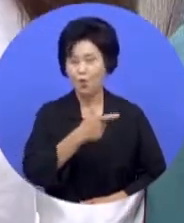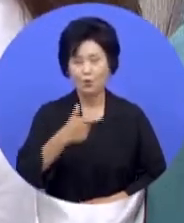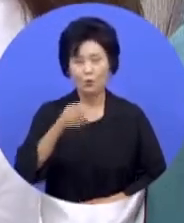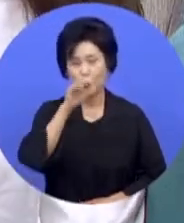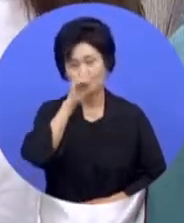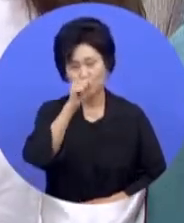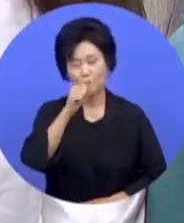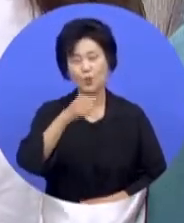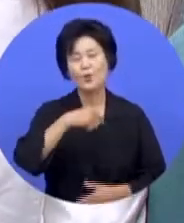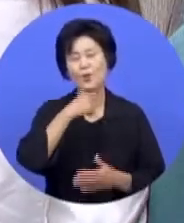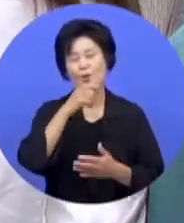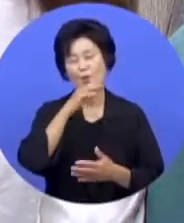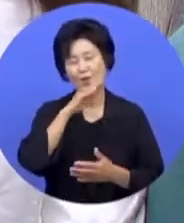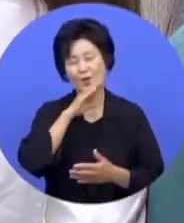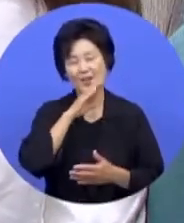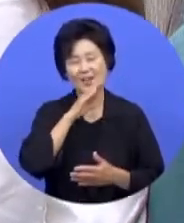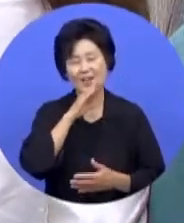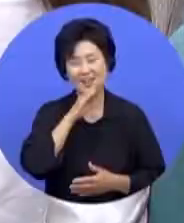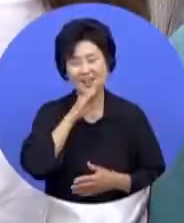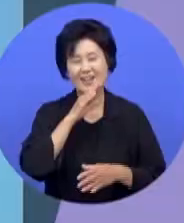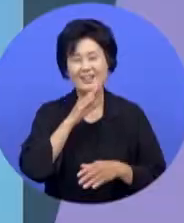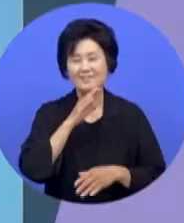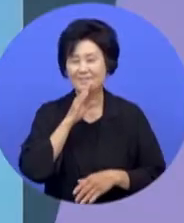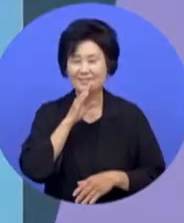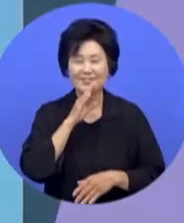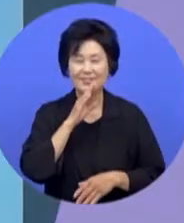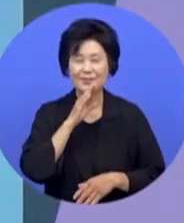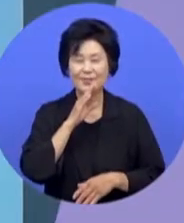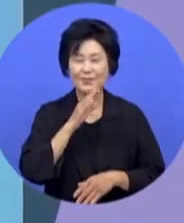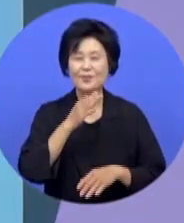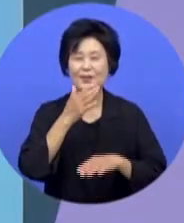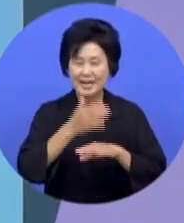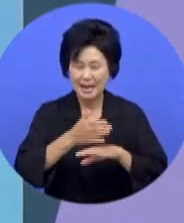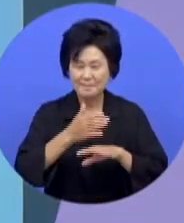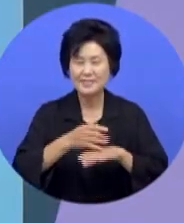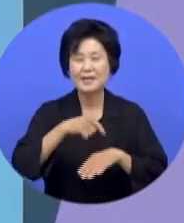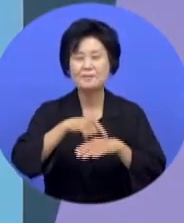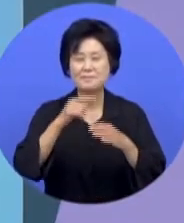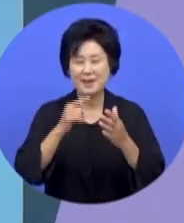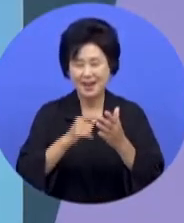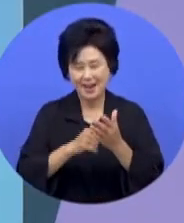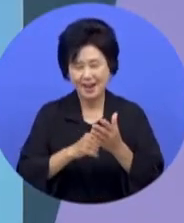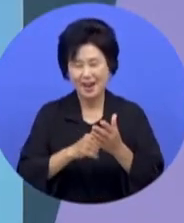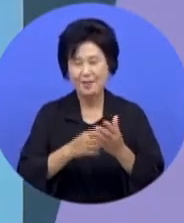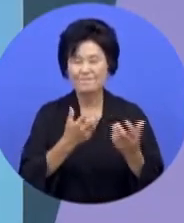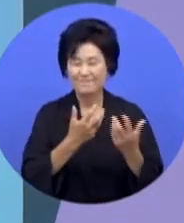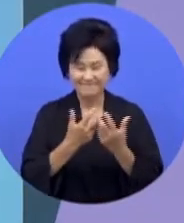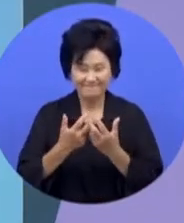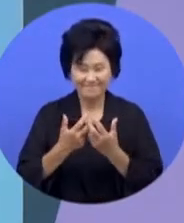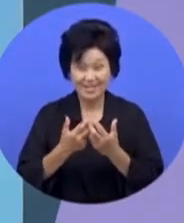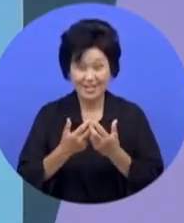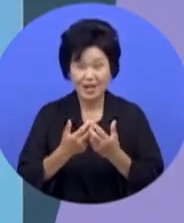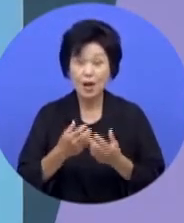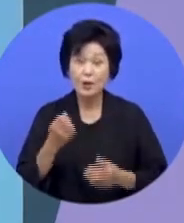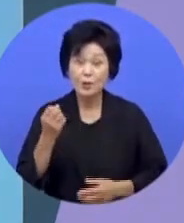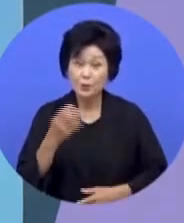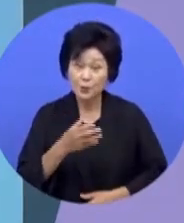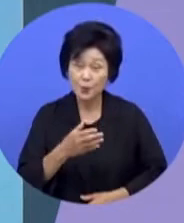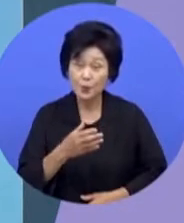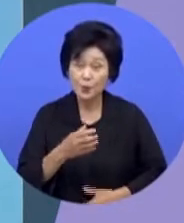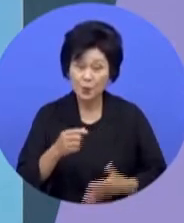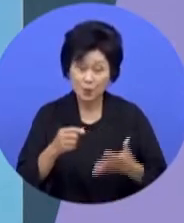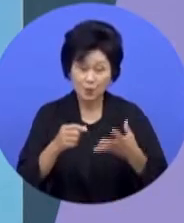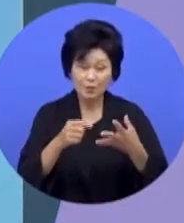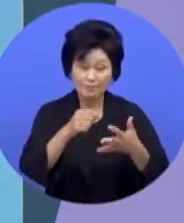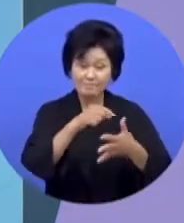너무 감사하죠. 아빠도 물론이고. 그러면서 또 더 감사했던 것은 저희 큰 아이가 그 이후에